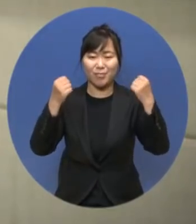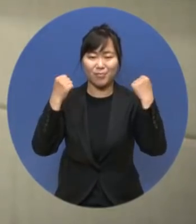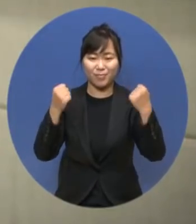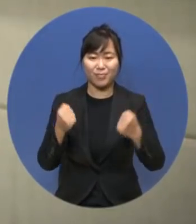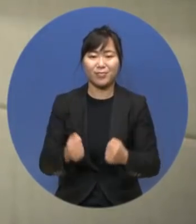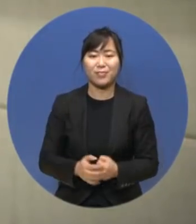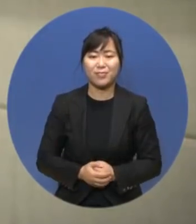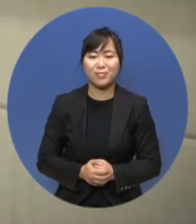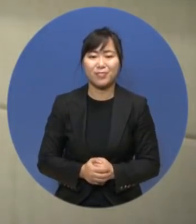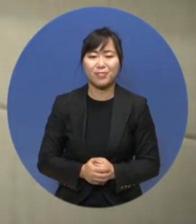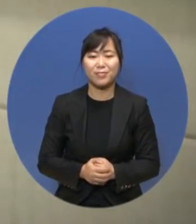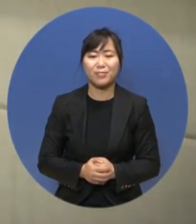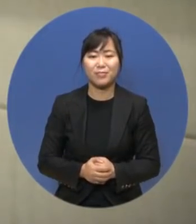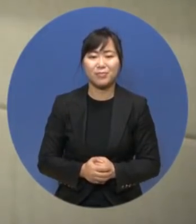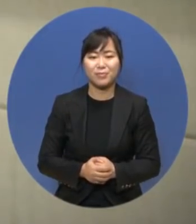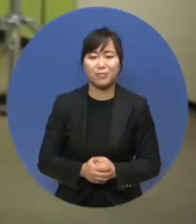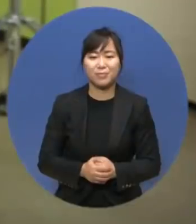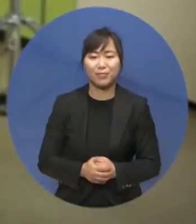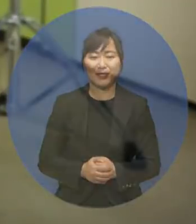응원합니다. 화이팅!